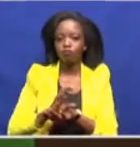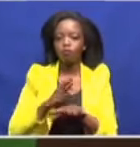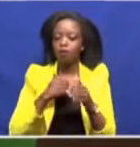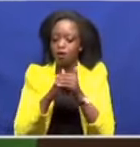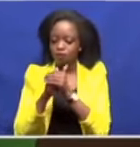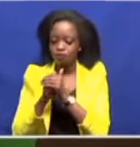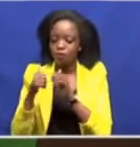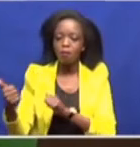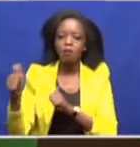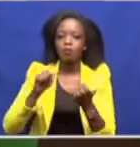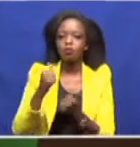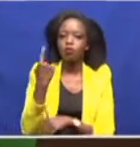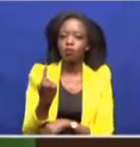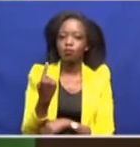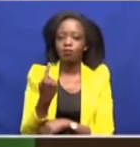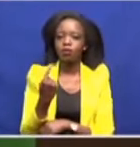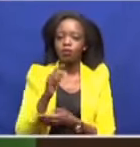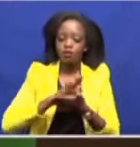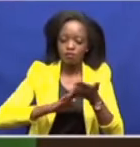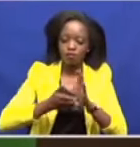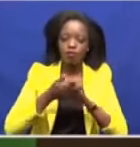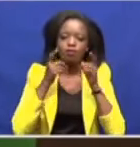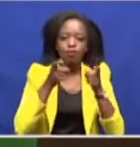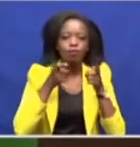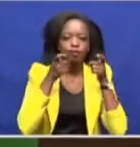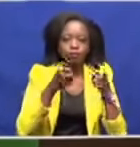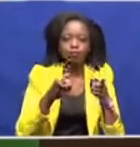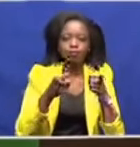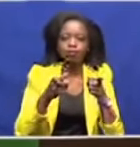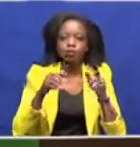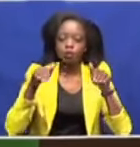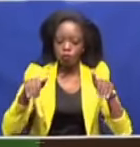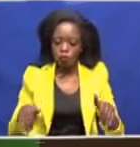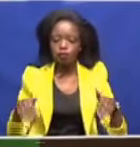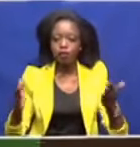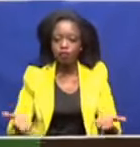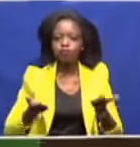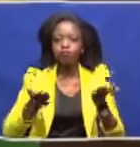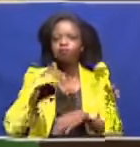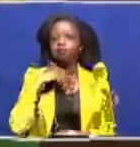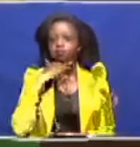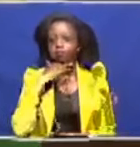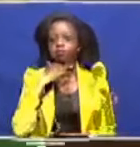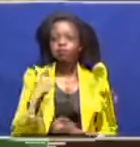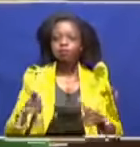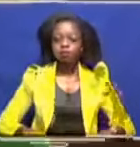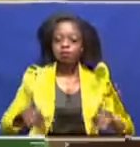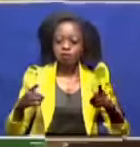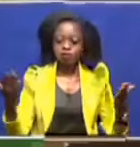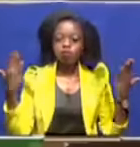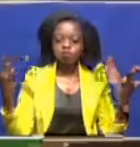ungama ubatizo mmoja kwa maondoleo ya dhambi, na ngojea na ufuko wa wafu, na uzima wa milele